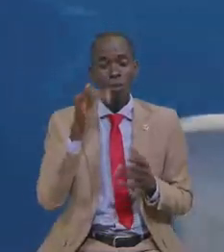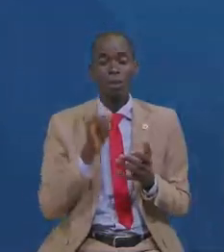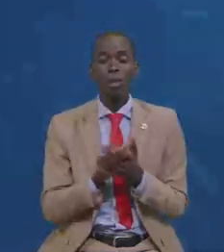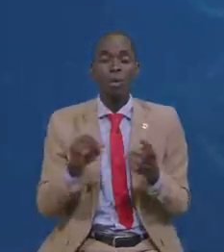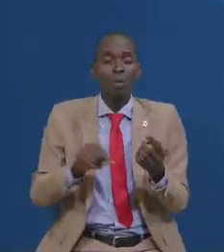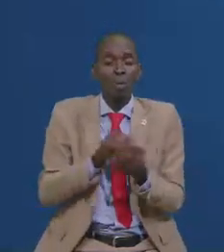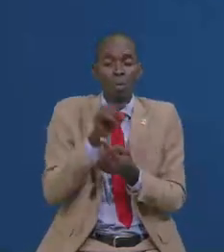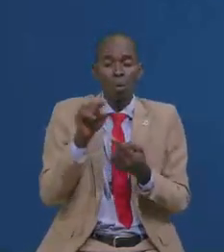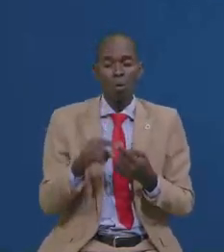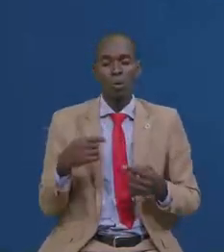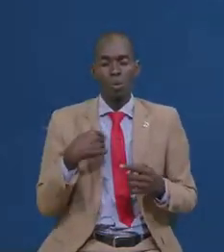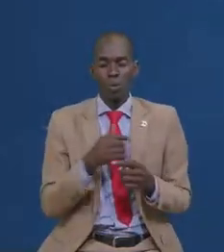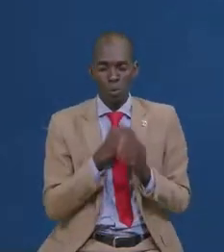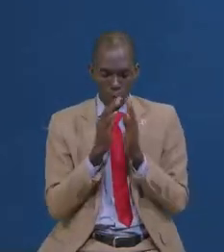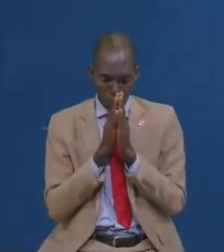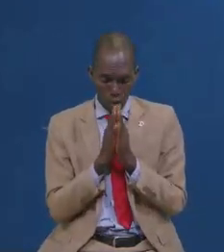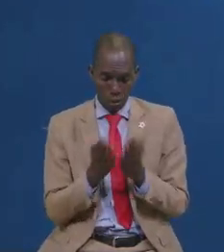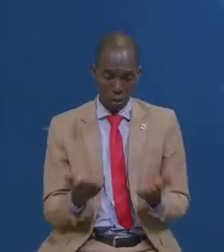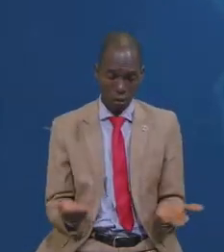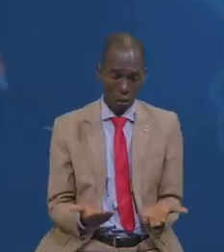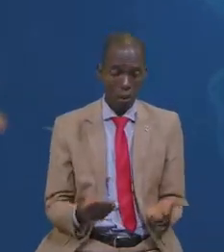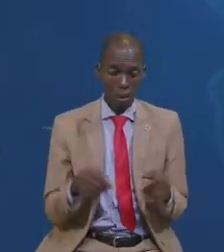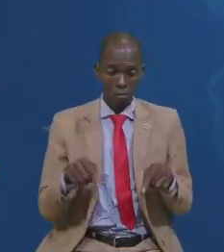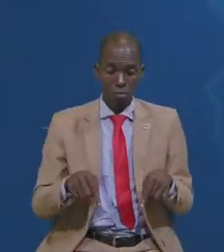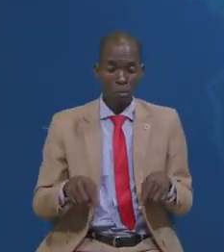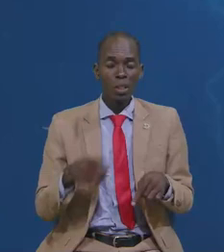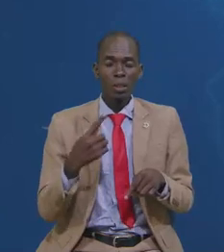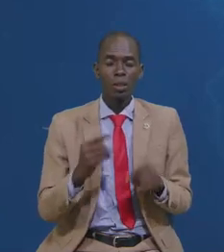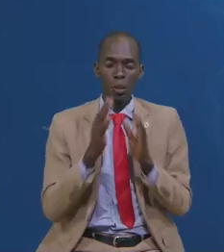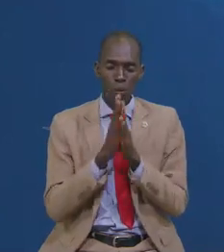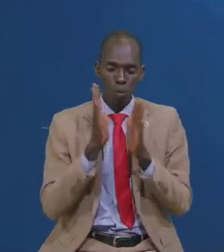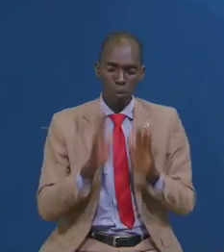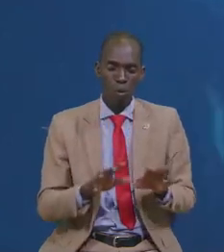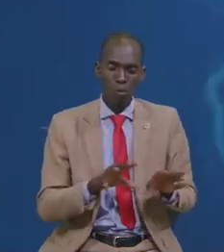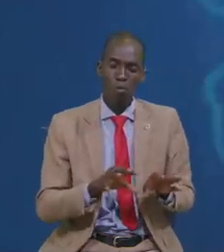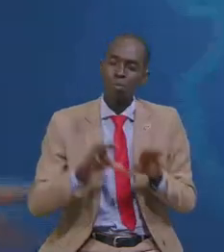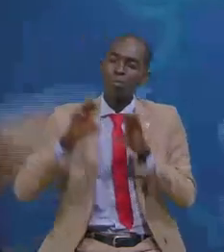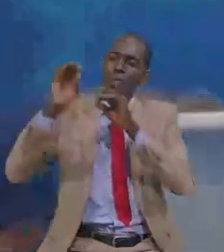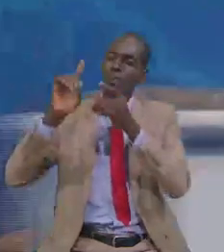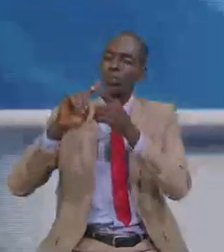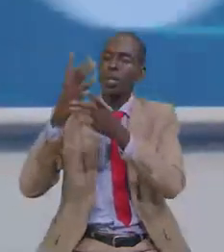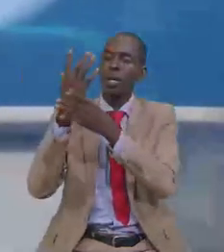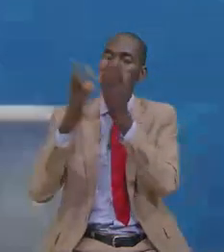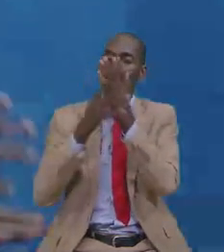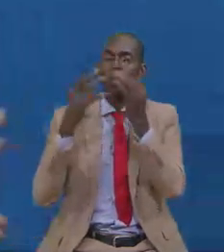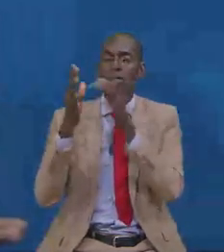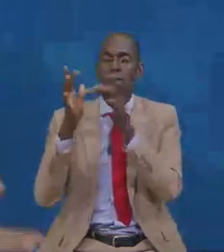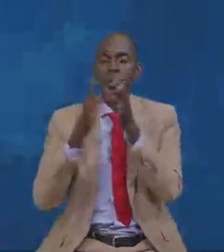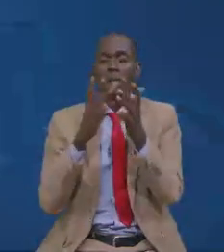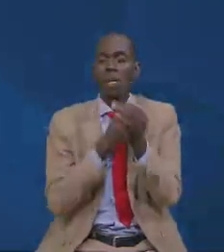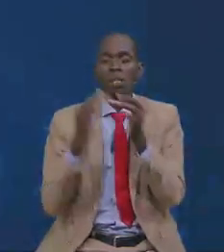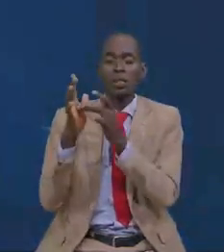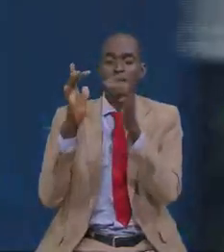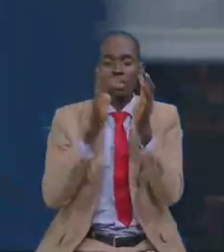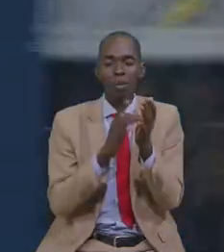savons que lorsque nous prions ici, la prière entre dans les mains